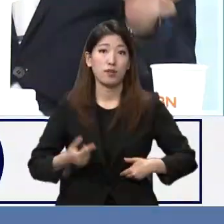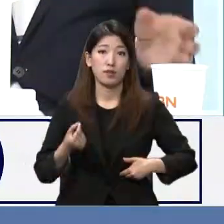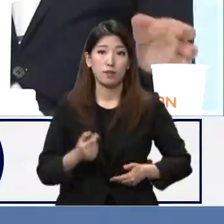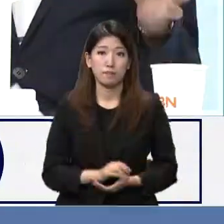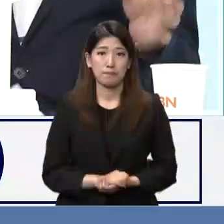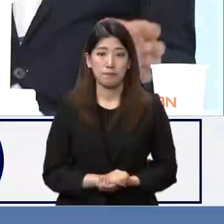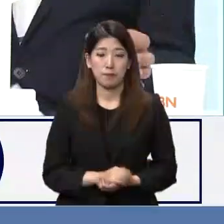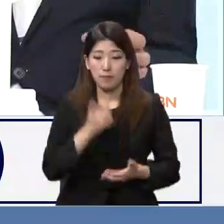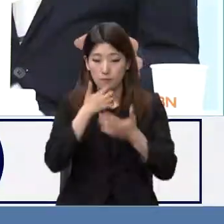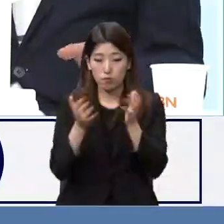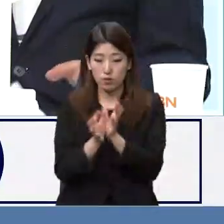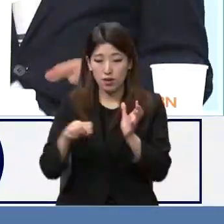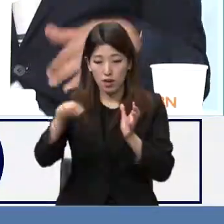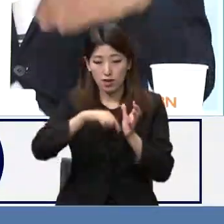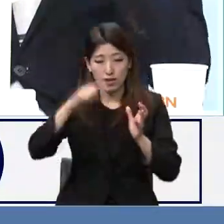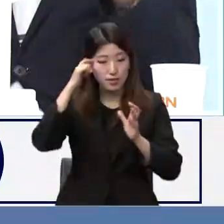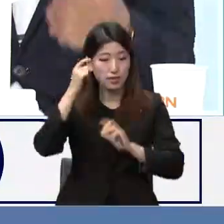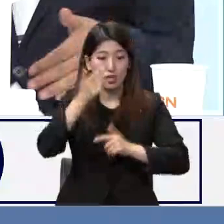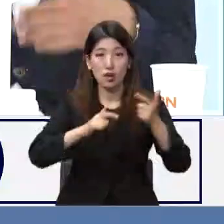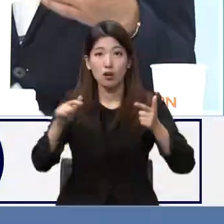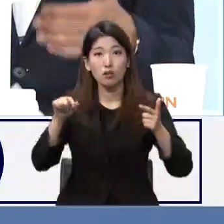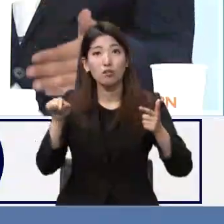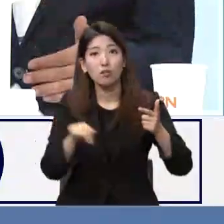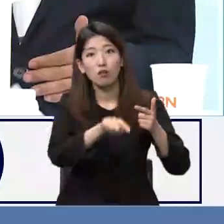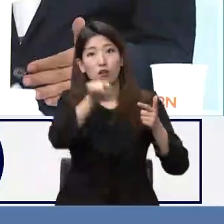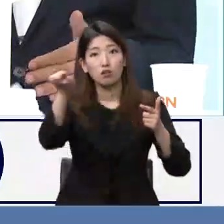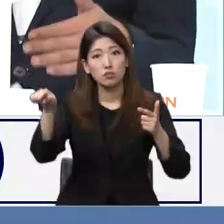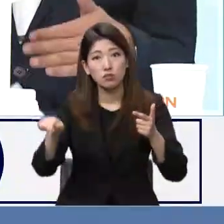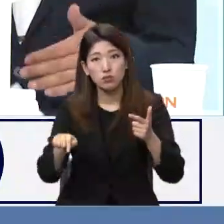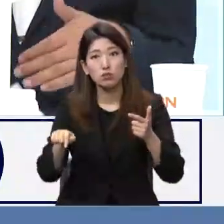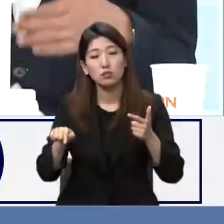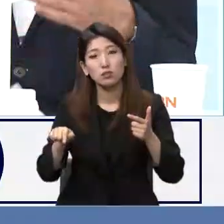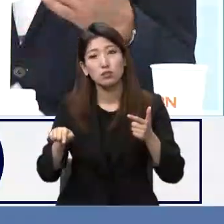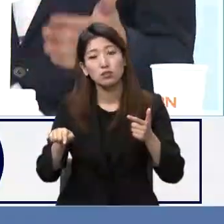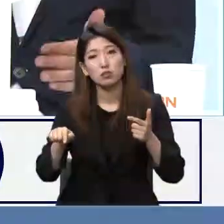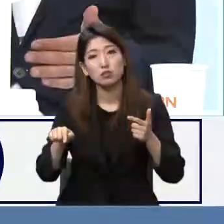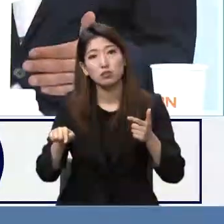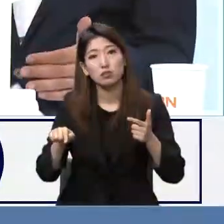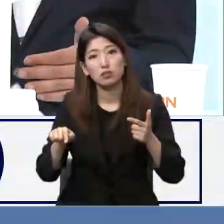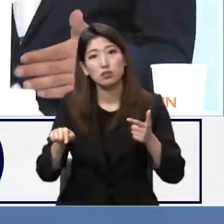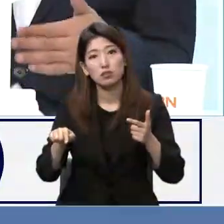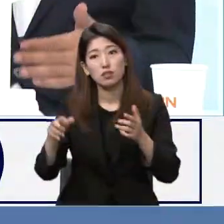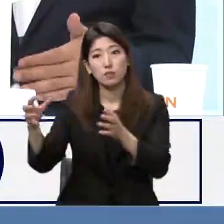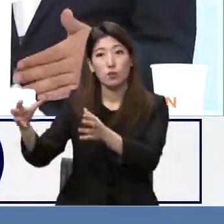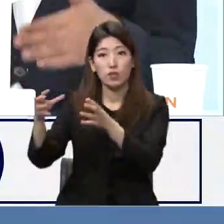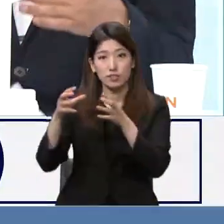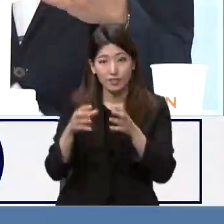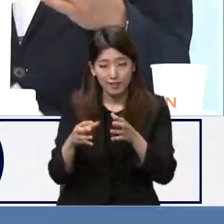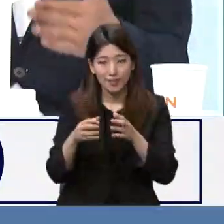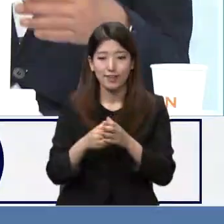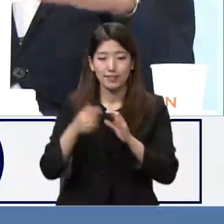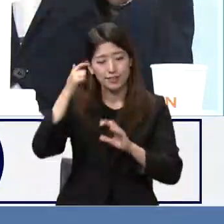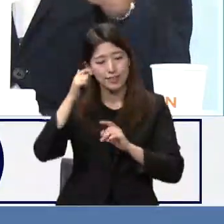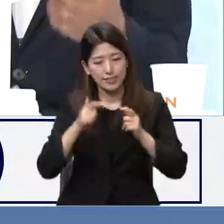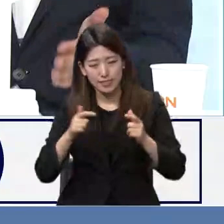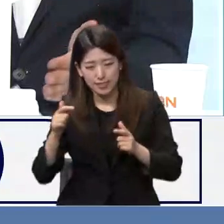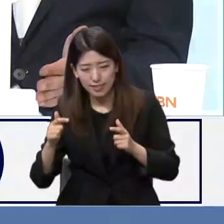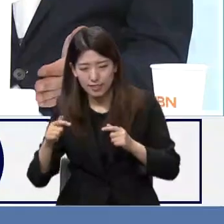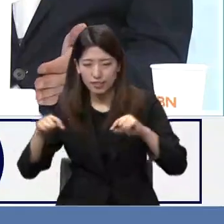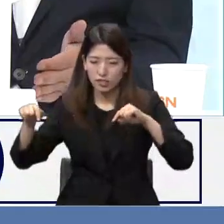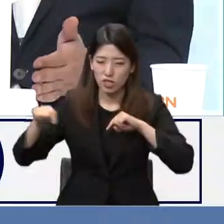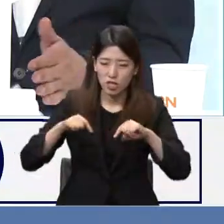그 다양한 견해를 그 정당에 반영하면서 그 정치를 하는 사람들 국민들이 정치적